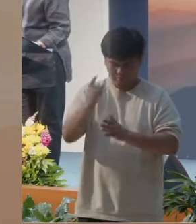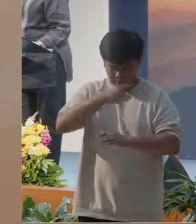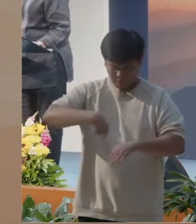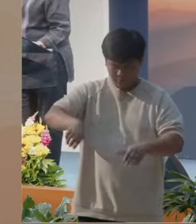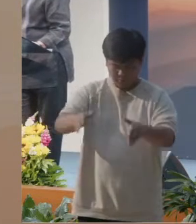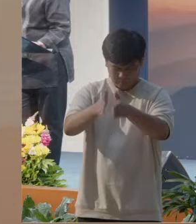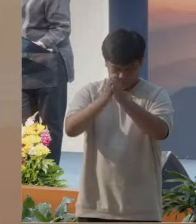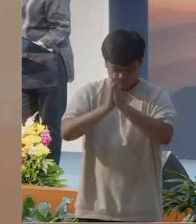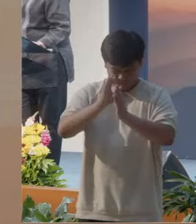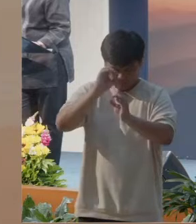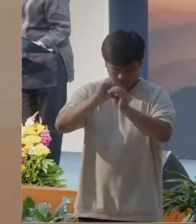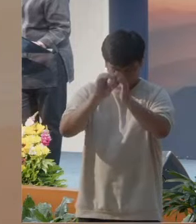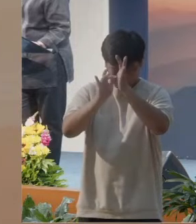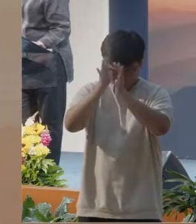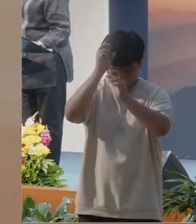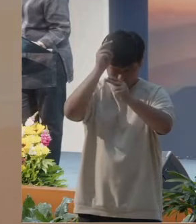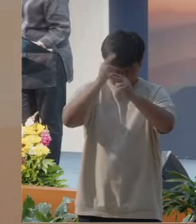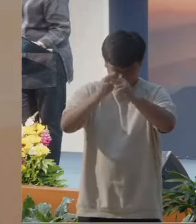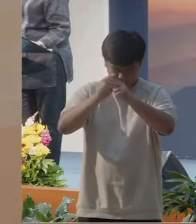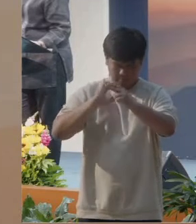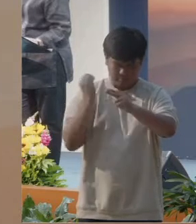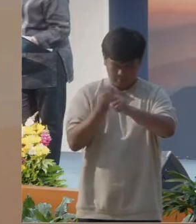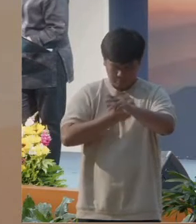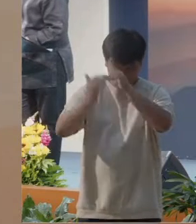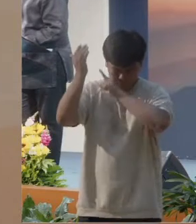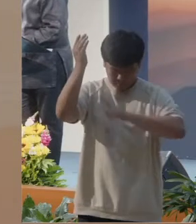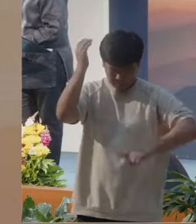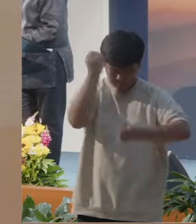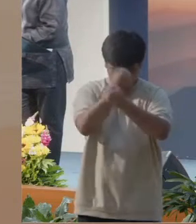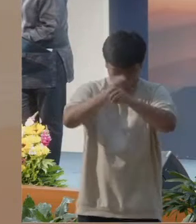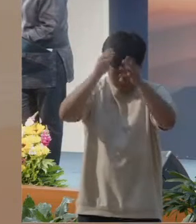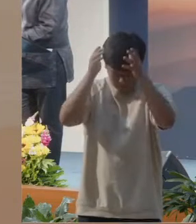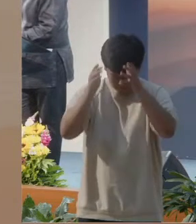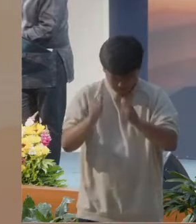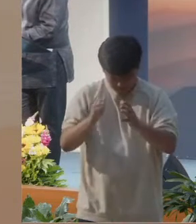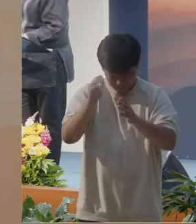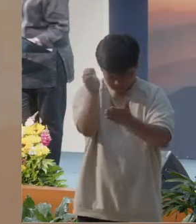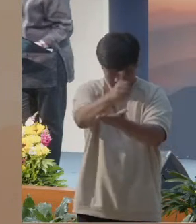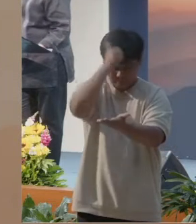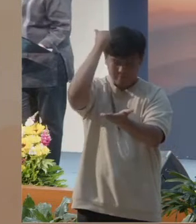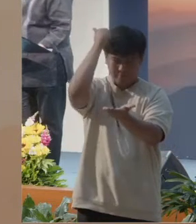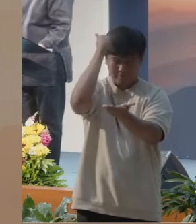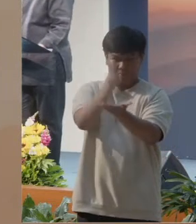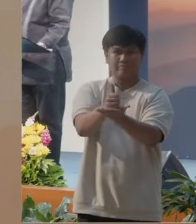aming samot dalangin sa ngalan ni Jesus, na aming Diyos at tagapagligtas. Amen.